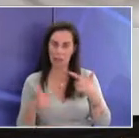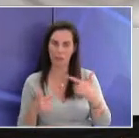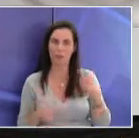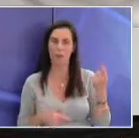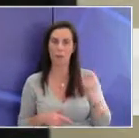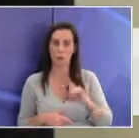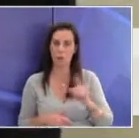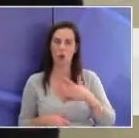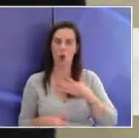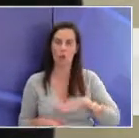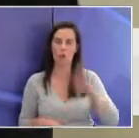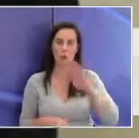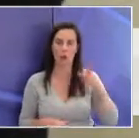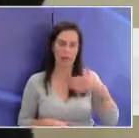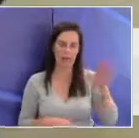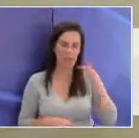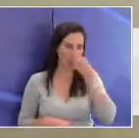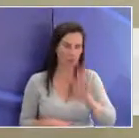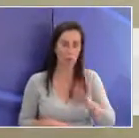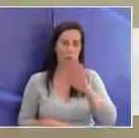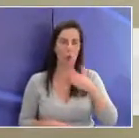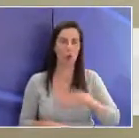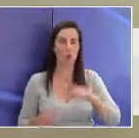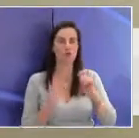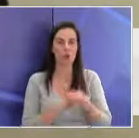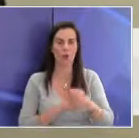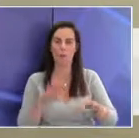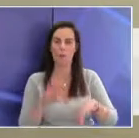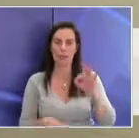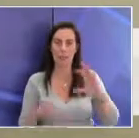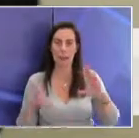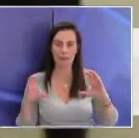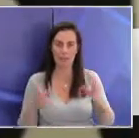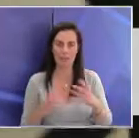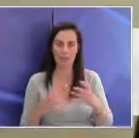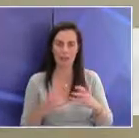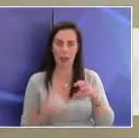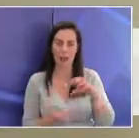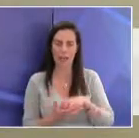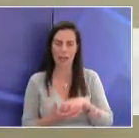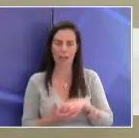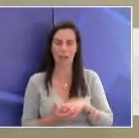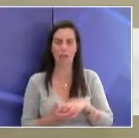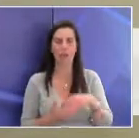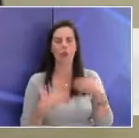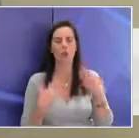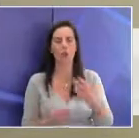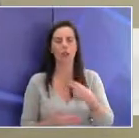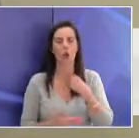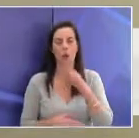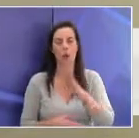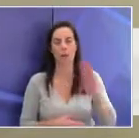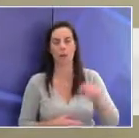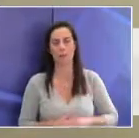שמי שרוצה שנתניהו ילך הביתה, שרוצה שינוי ומצביע למפלגות המרכז הלא ברור, נותן את הקול שלו